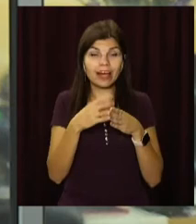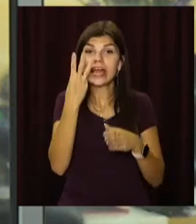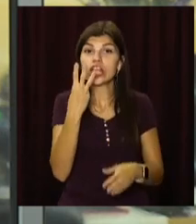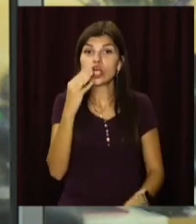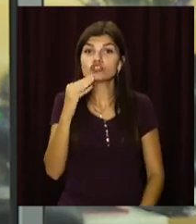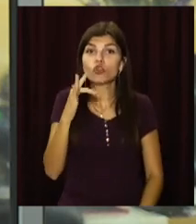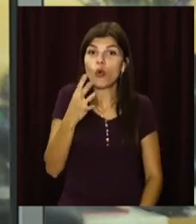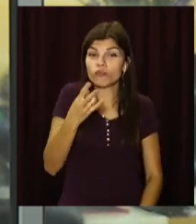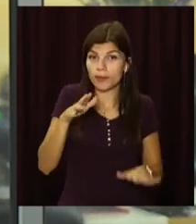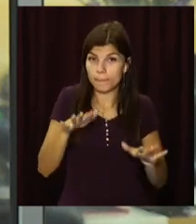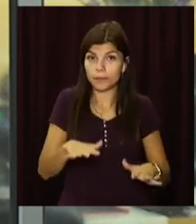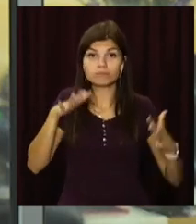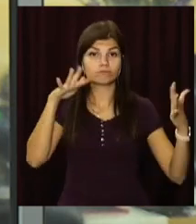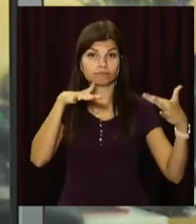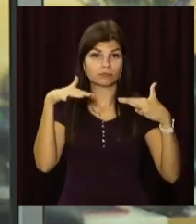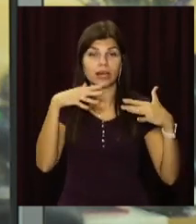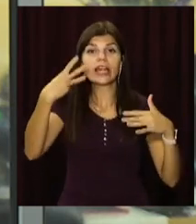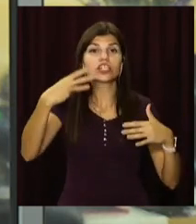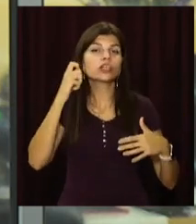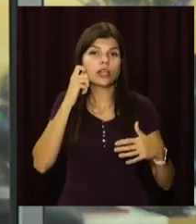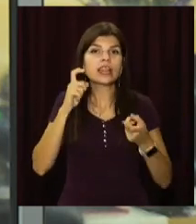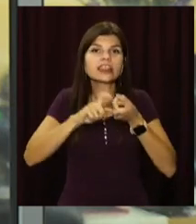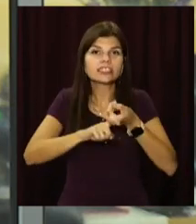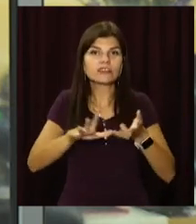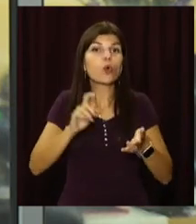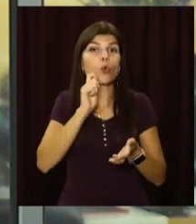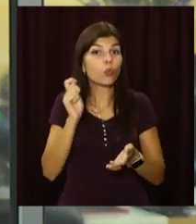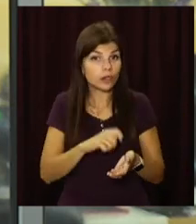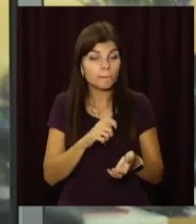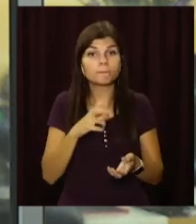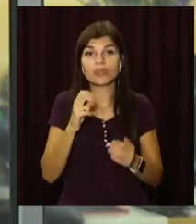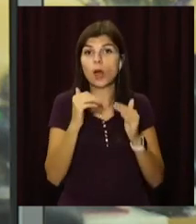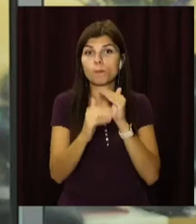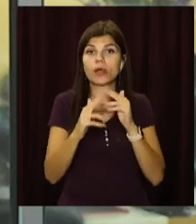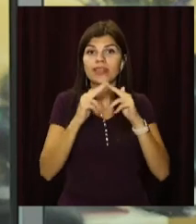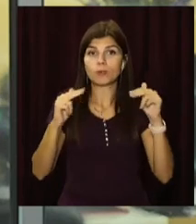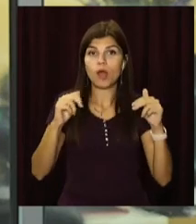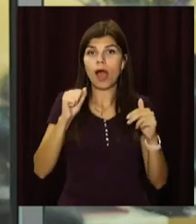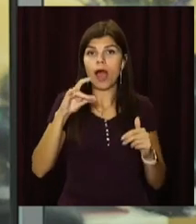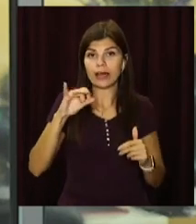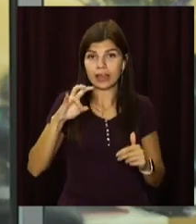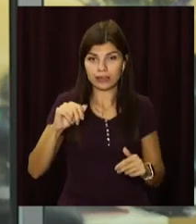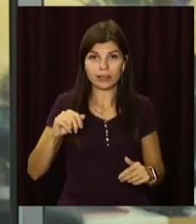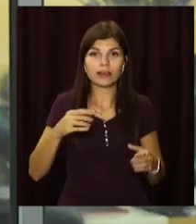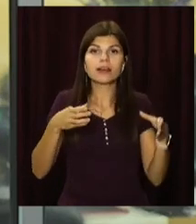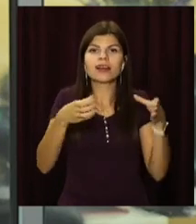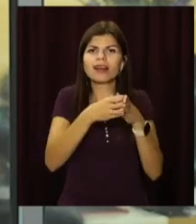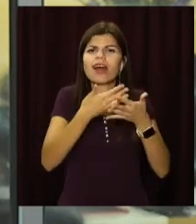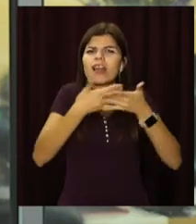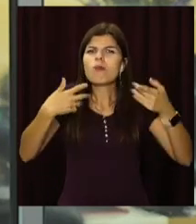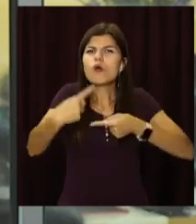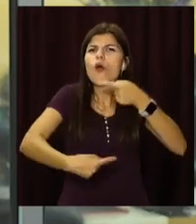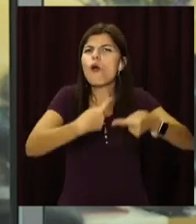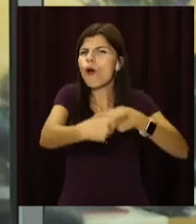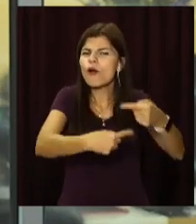3 жовтня. Поєдинок присвятять 30-річчю незалежності України. На поле Дніпро-арени вийде сузір'я гравців різних